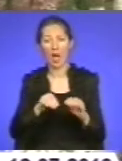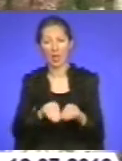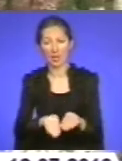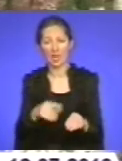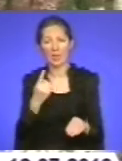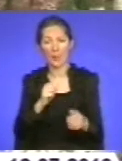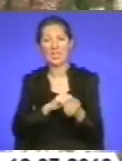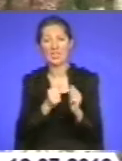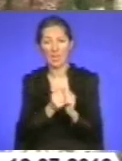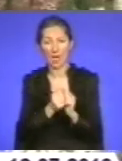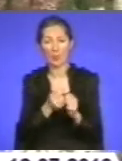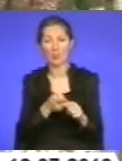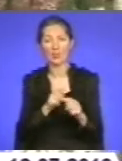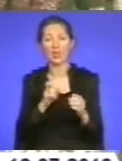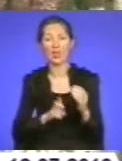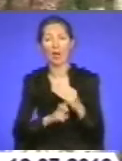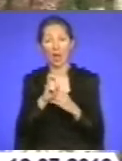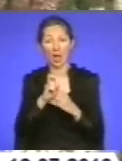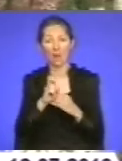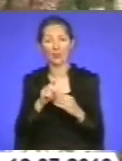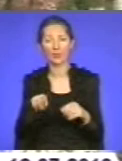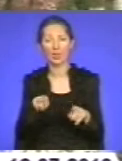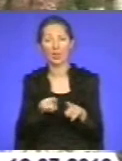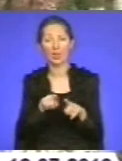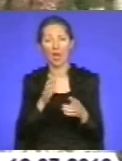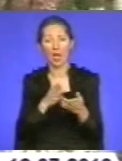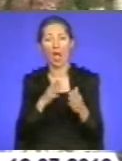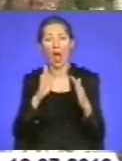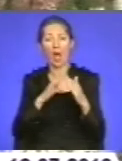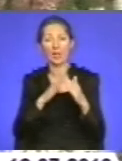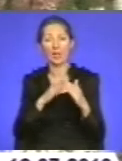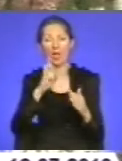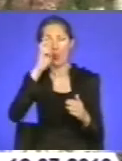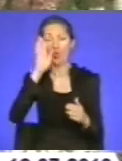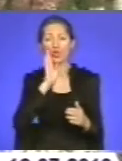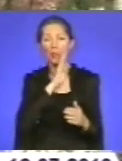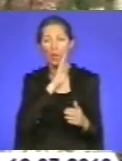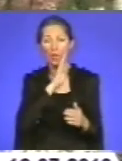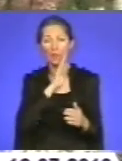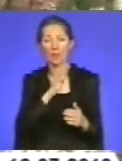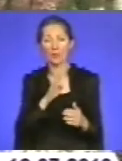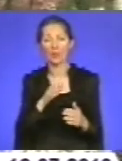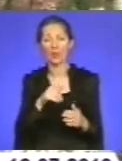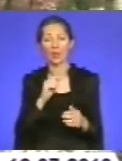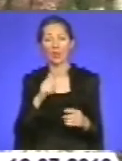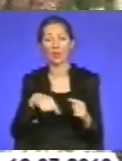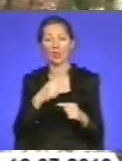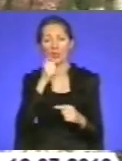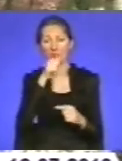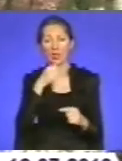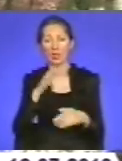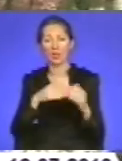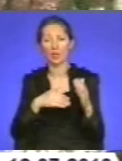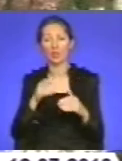де, скажімо, хатина Божої Матері з Назарета. І за рік практично храм